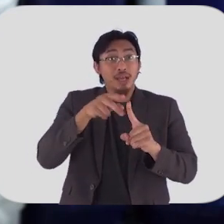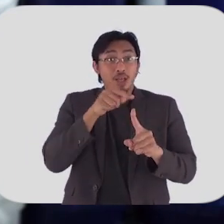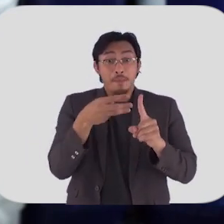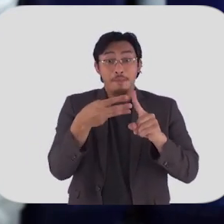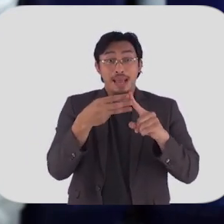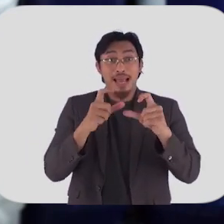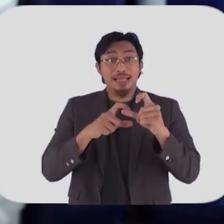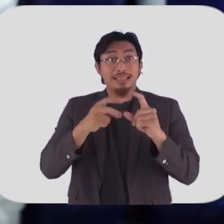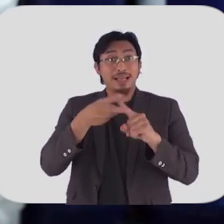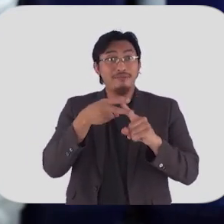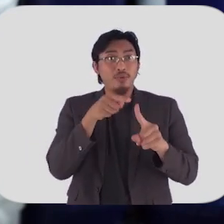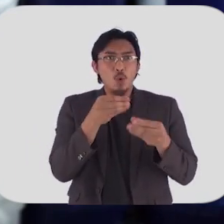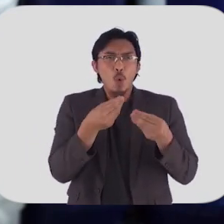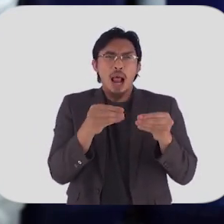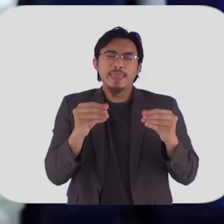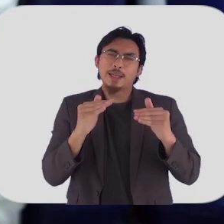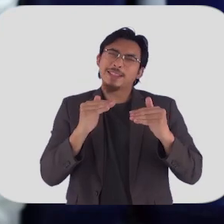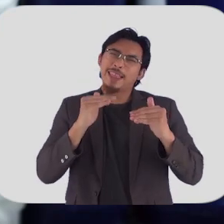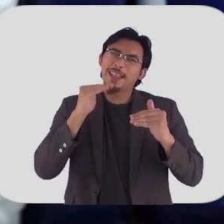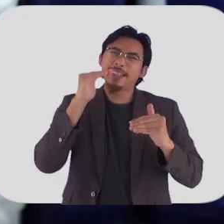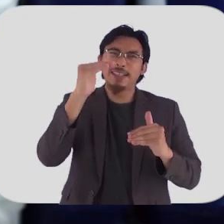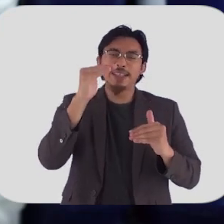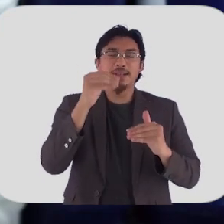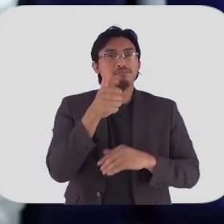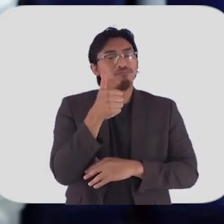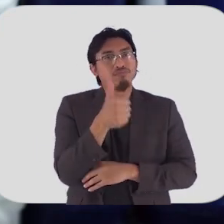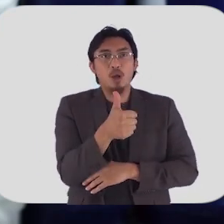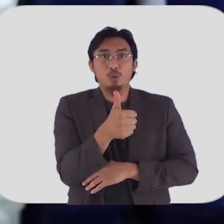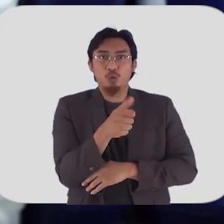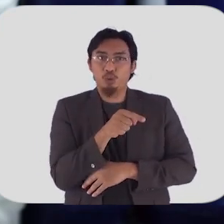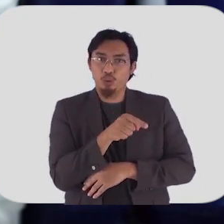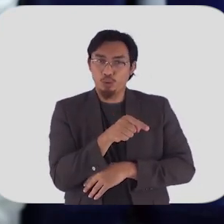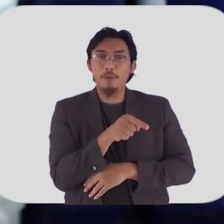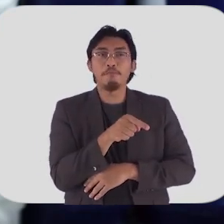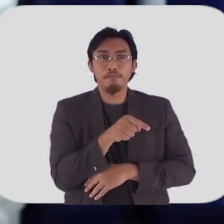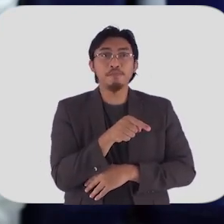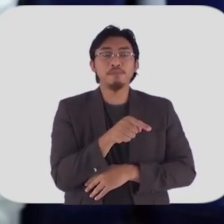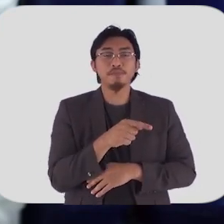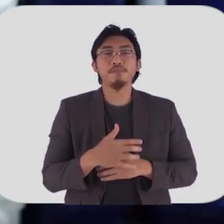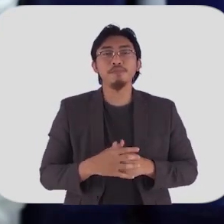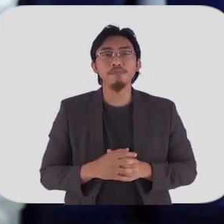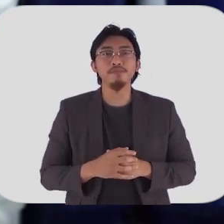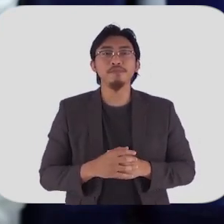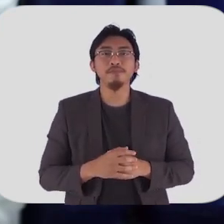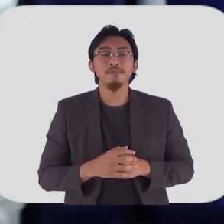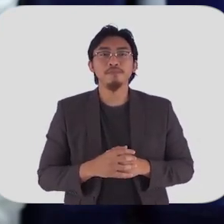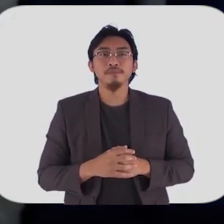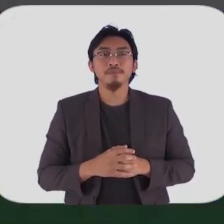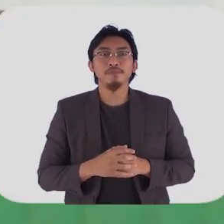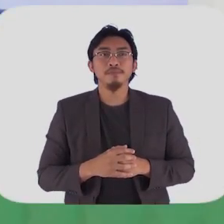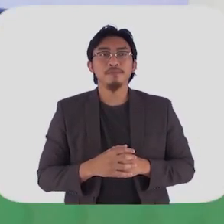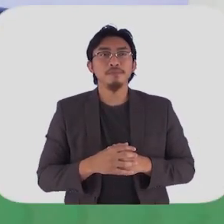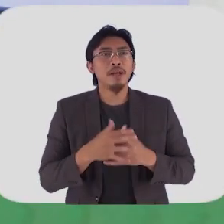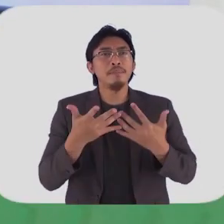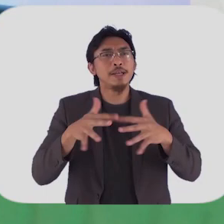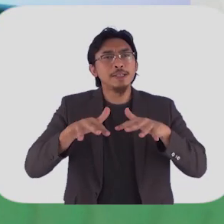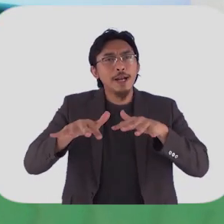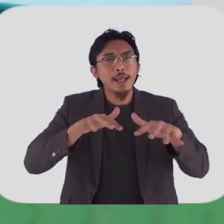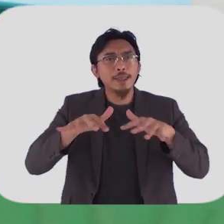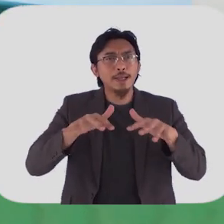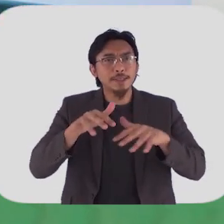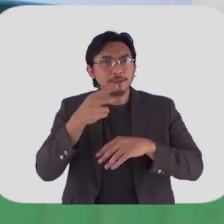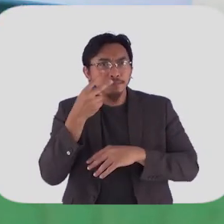yang mana dengan komposisi pakan tersebut BSF itu kualitasnya bisa jadi jauh lebih bagus gitu.